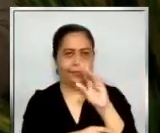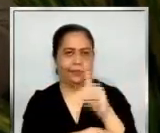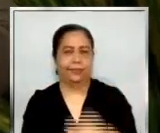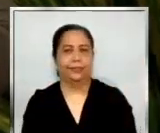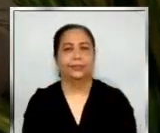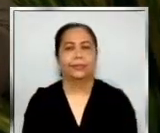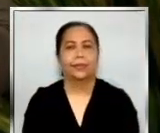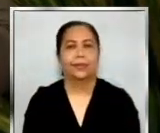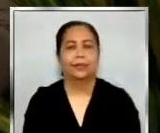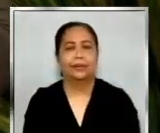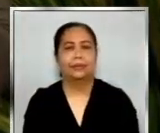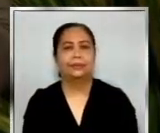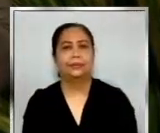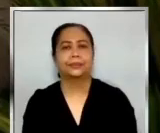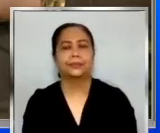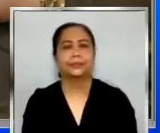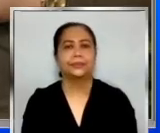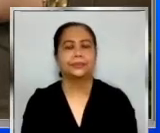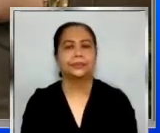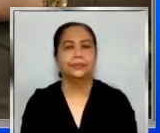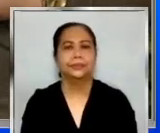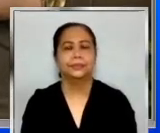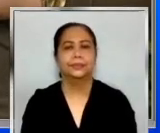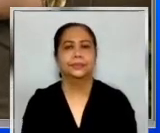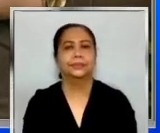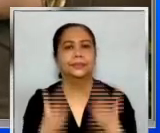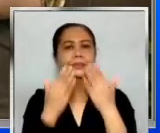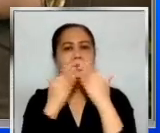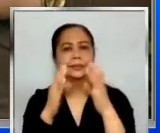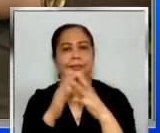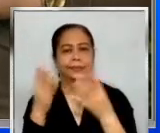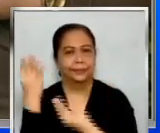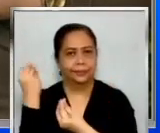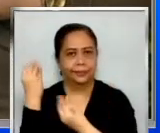ang latest bala nga dito sa Balintawak. Vicky. Maraming salamat sa update mo, Salima Refrang.